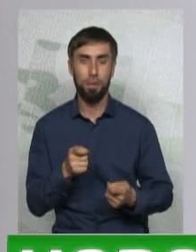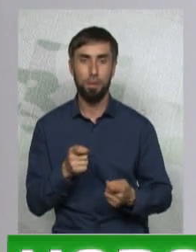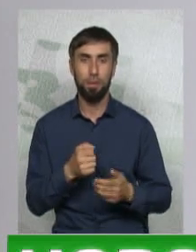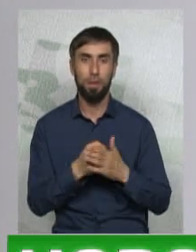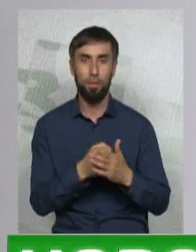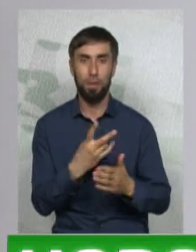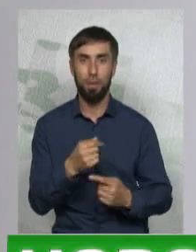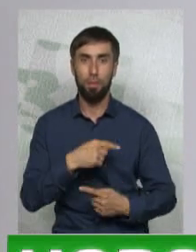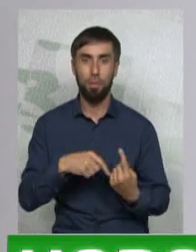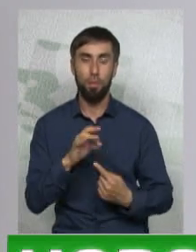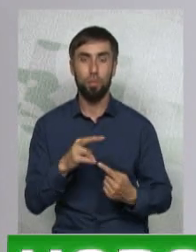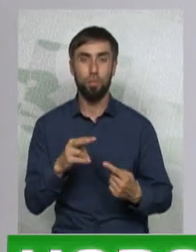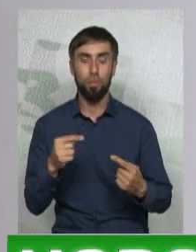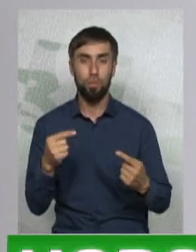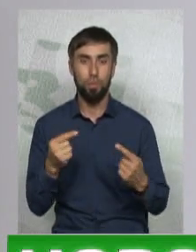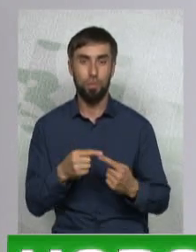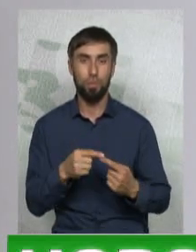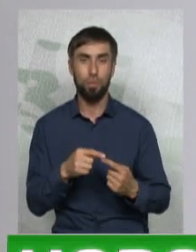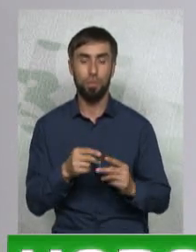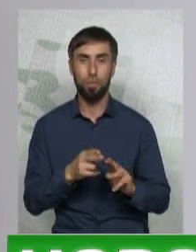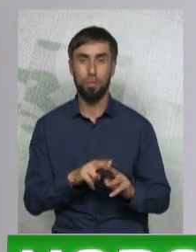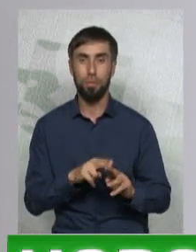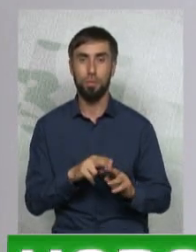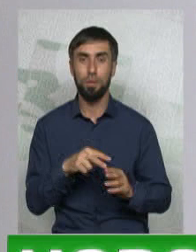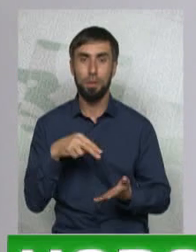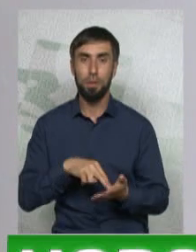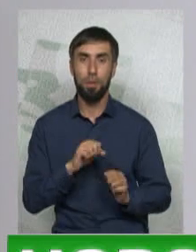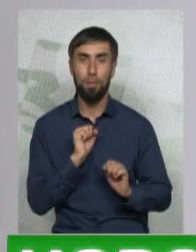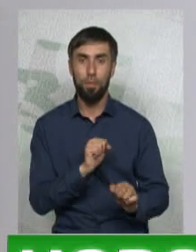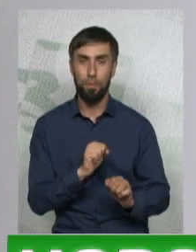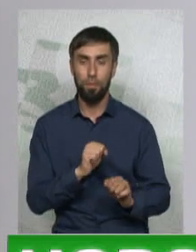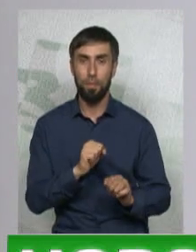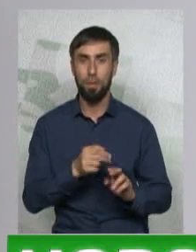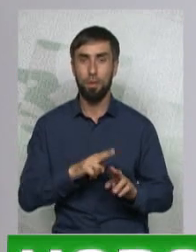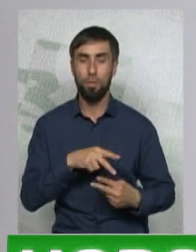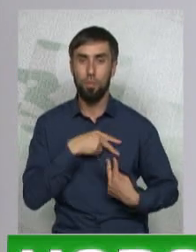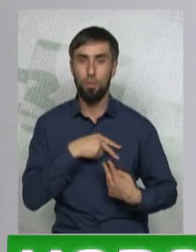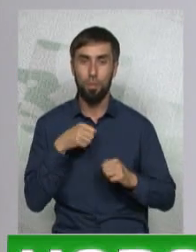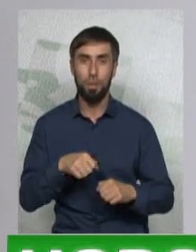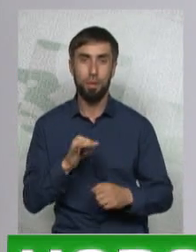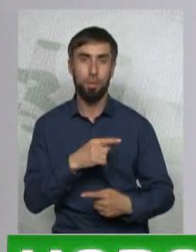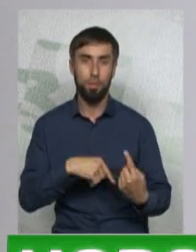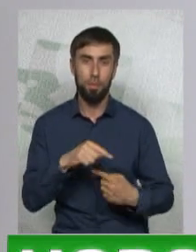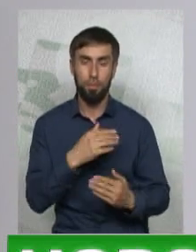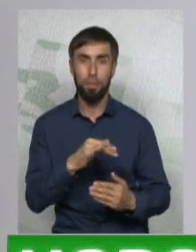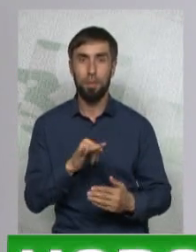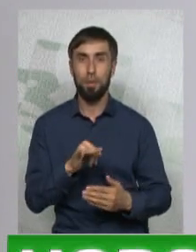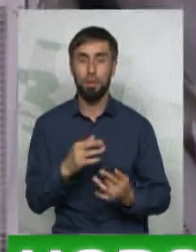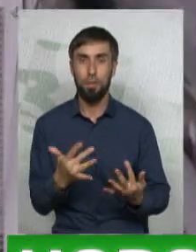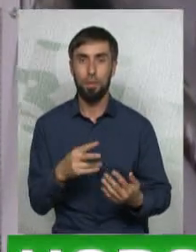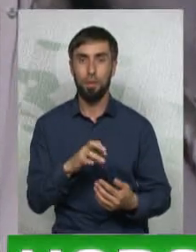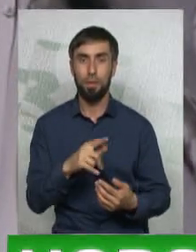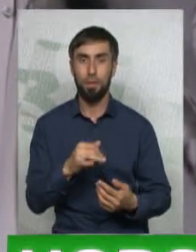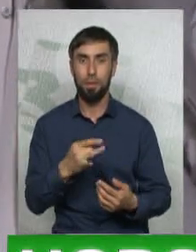на бизнес. Он четко стоит на защите прав простых людей, трудовых прав особенно, и требует легализации